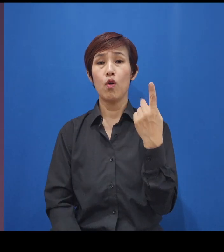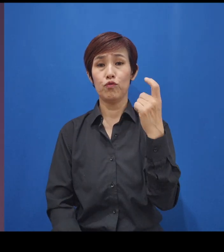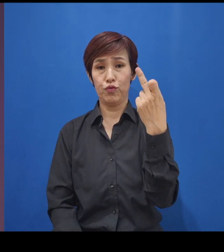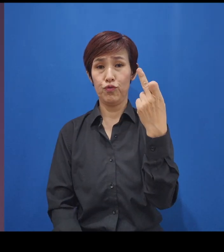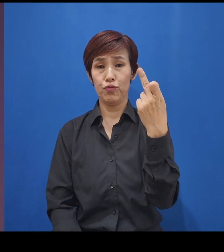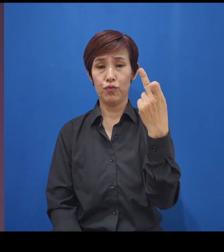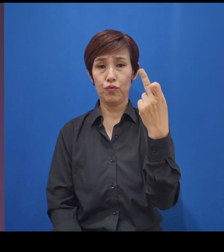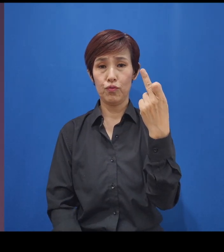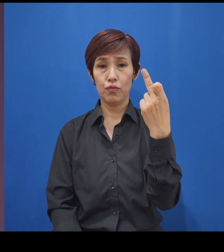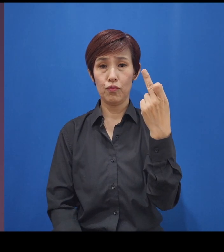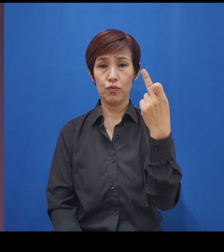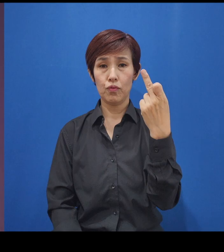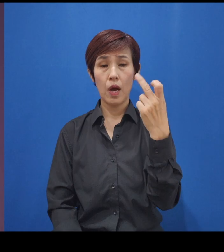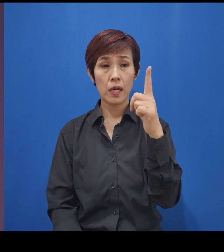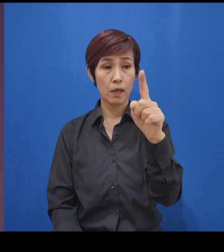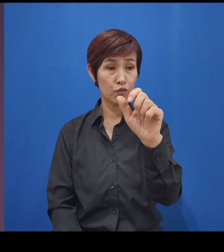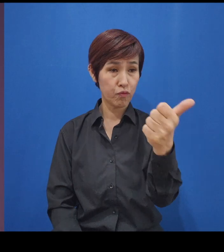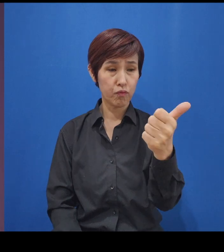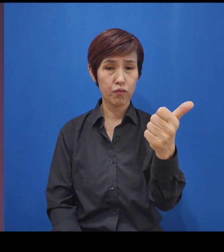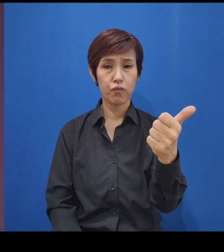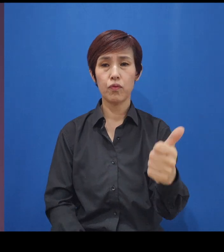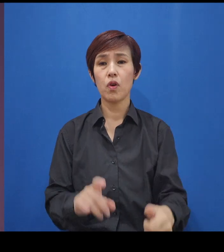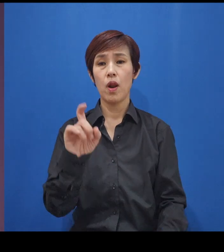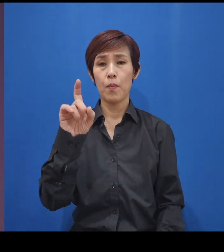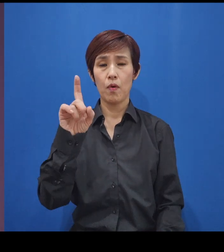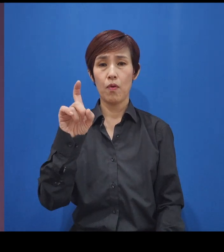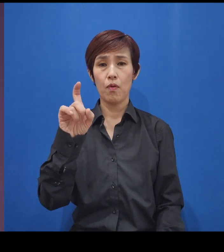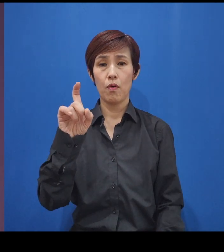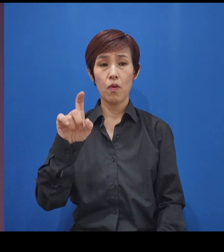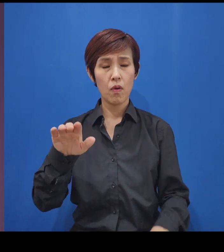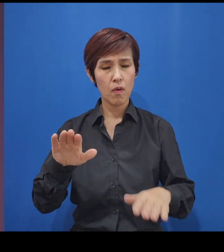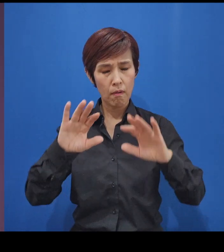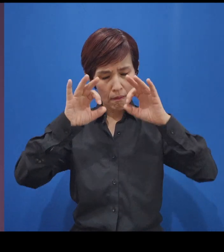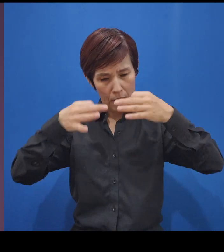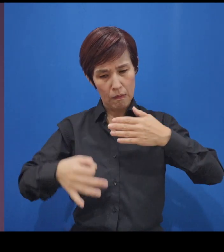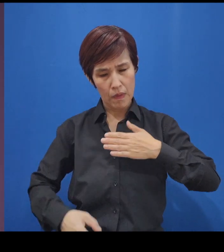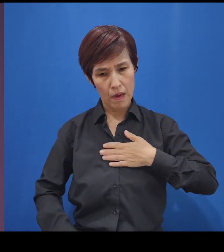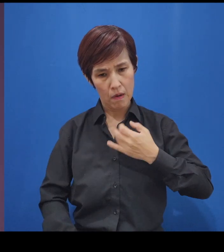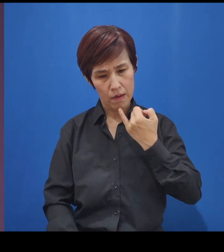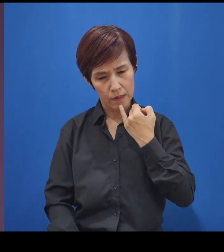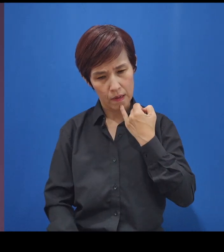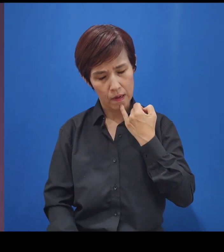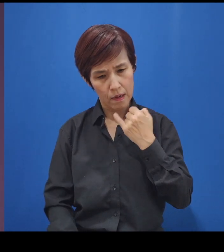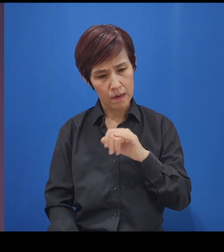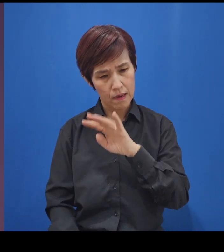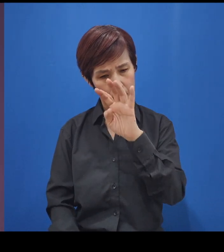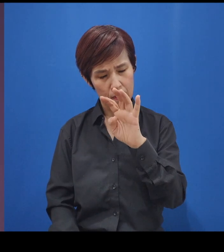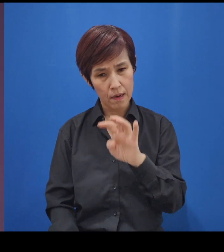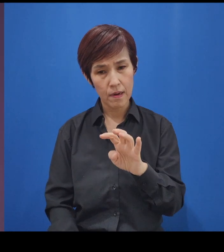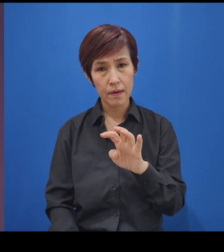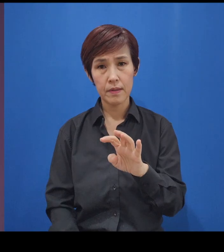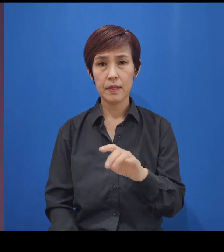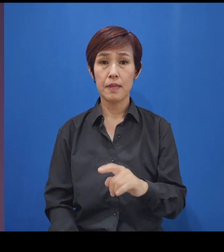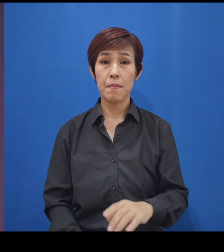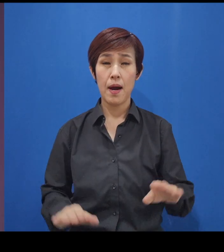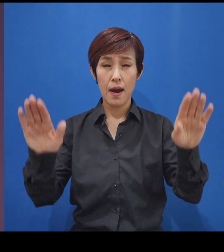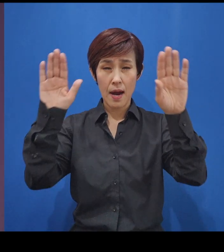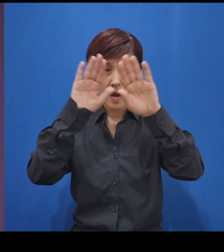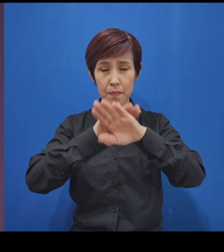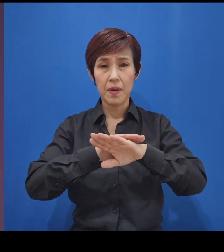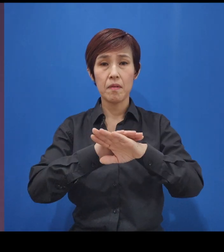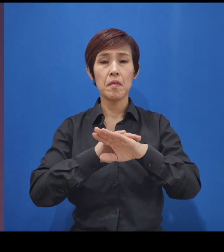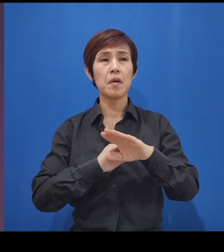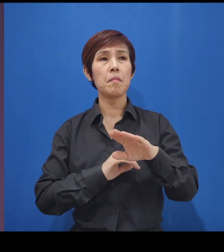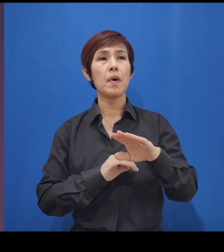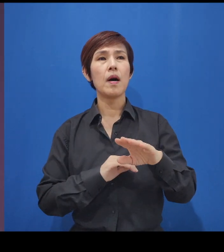줄어들 때 과연 나는 안전한가? 그날 밤에 다 추를 버려도